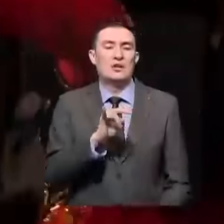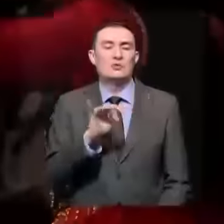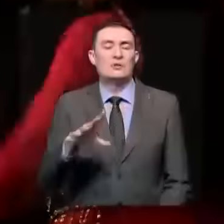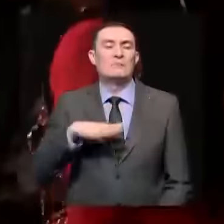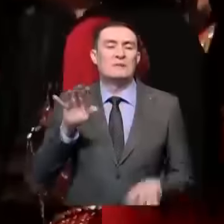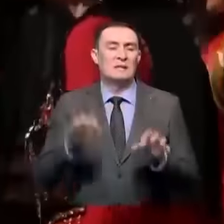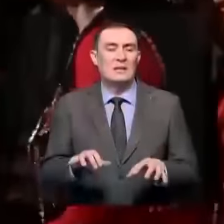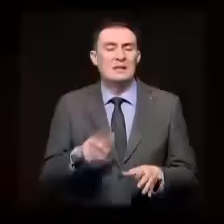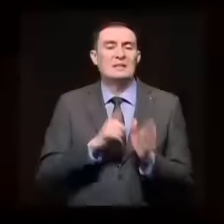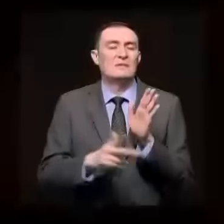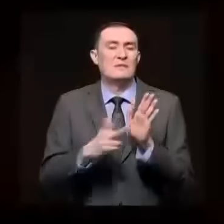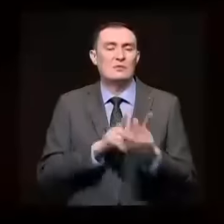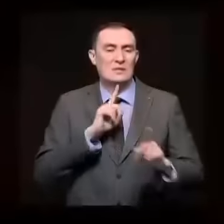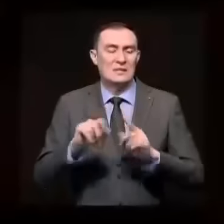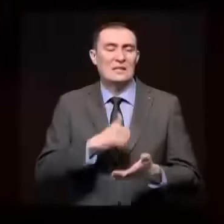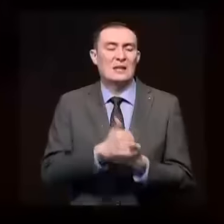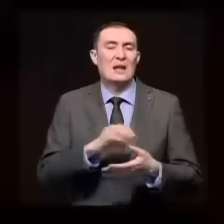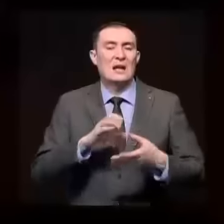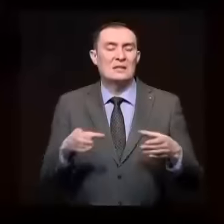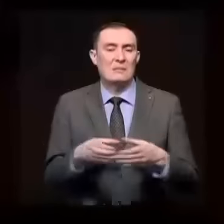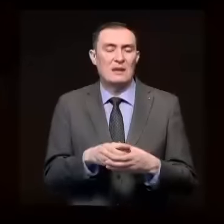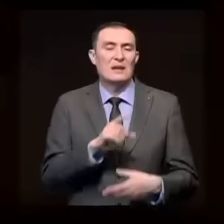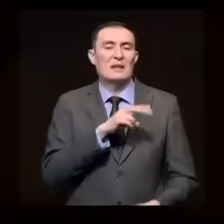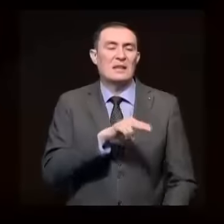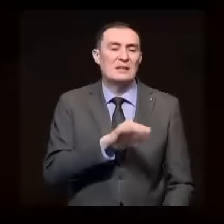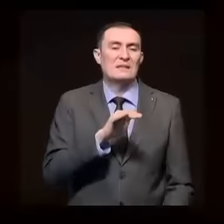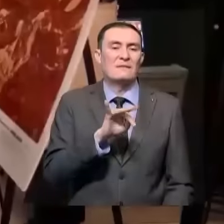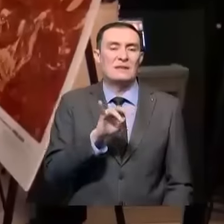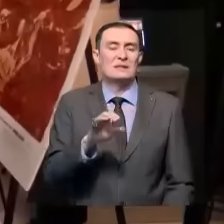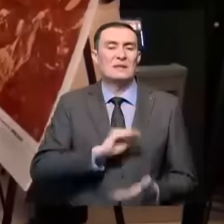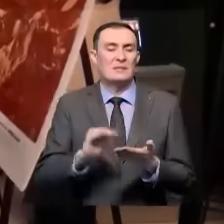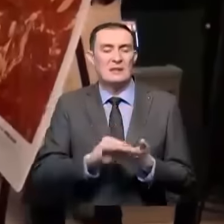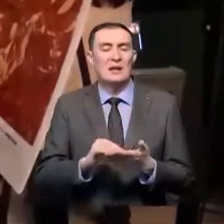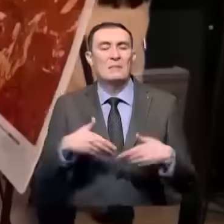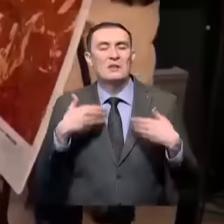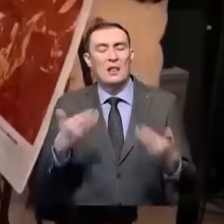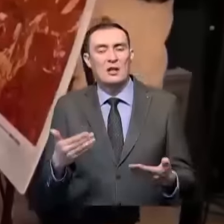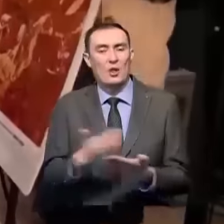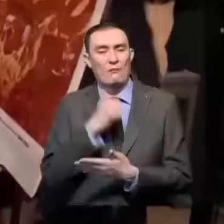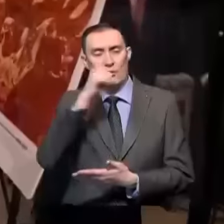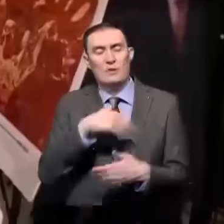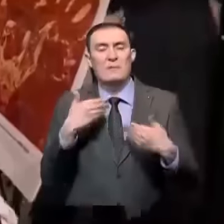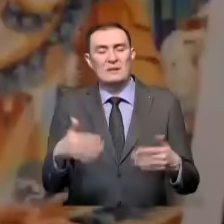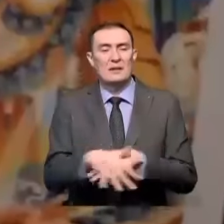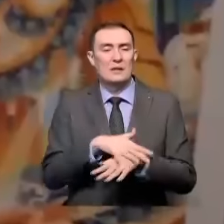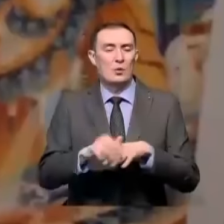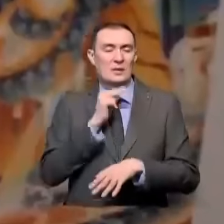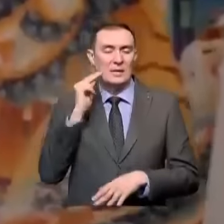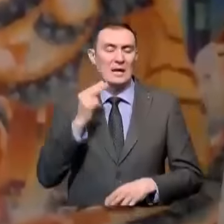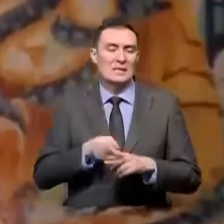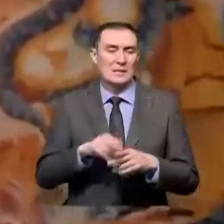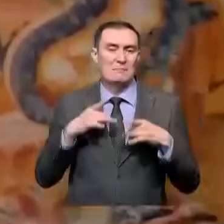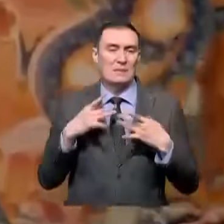и председатель 78-й сессии Генассамблеи ООН Деннис Фрэнсис. Они написали новогодние пожелания и поздравили народ Китая с этим